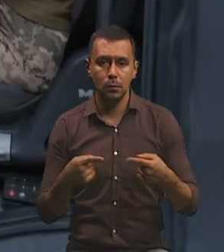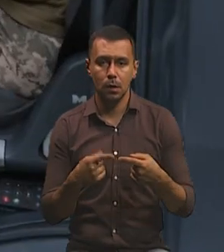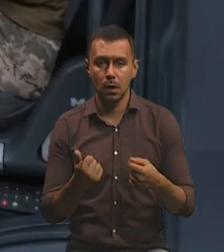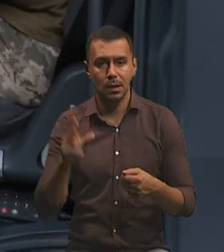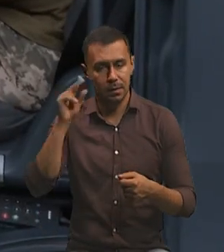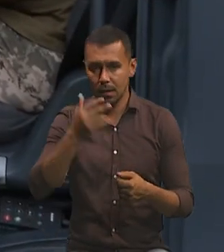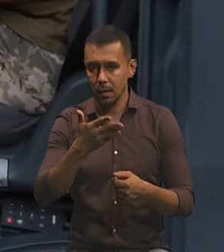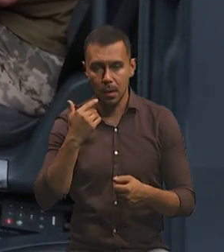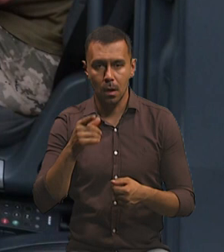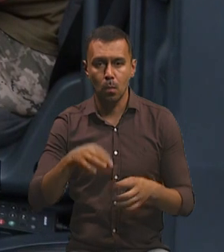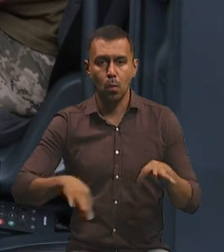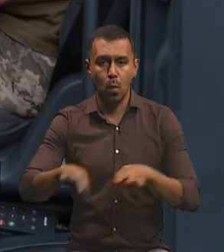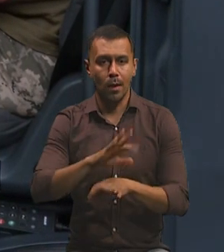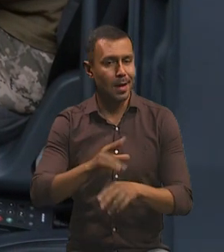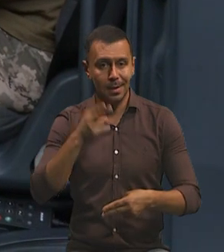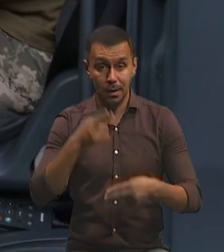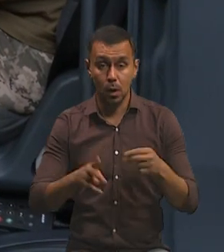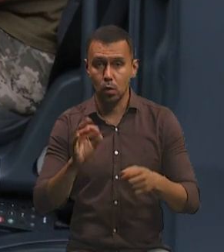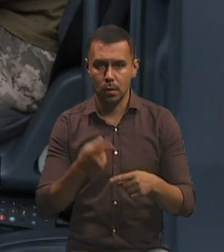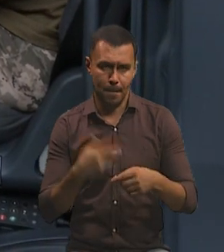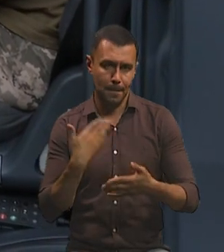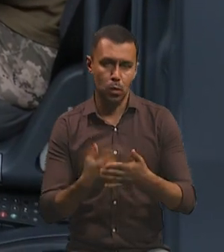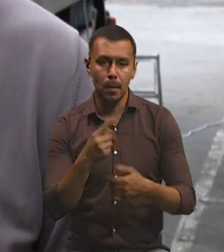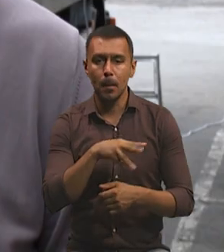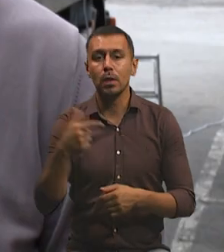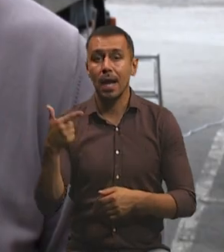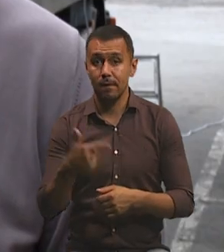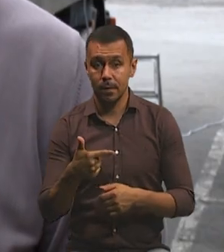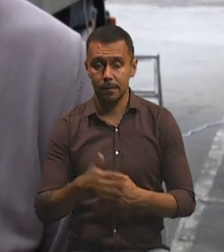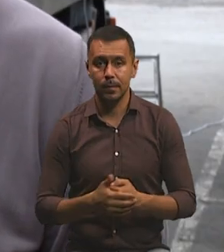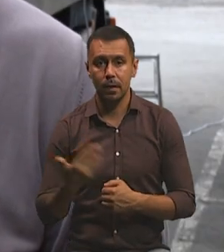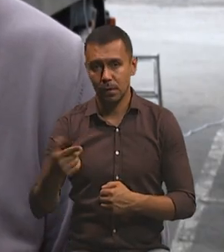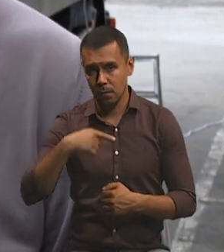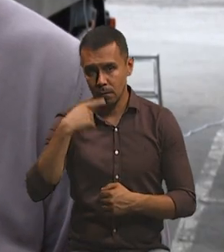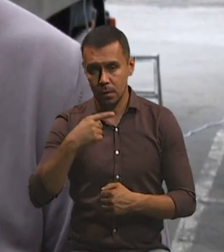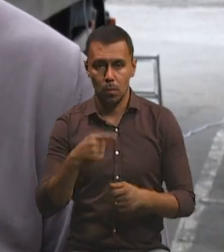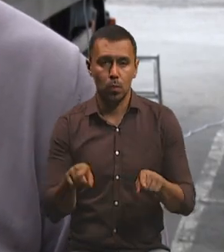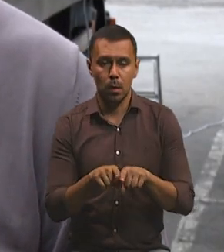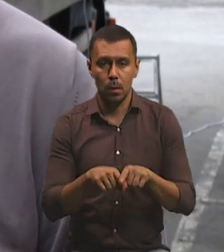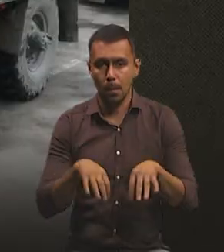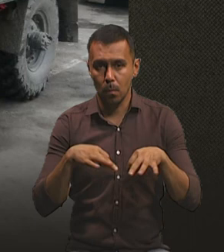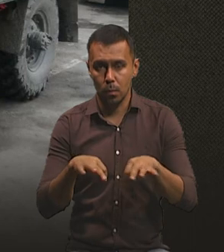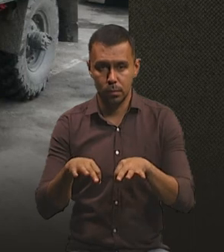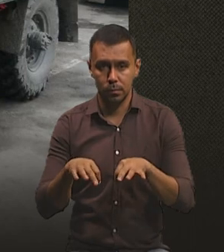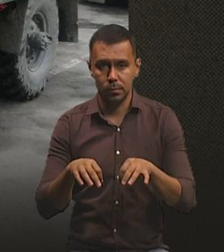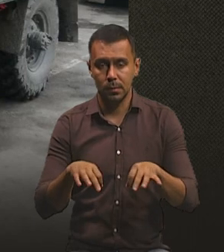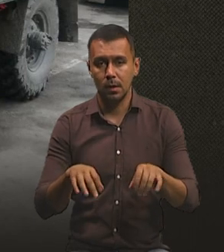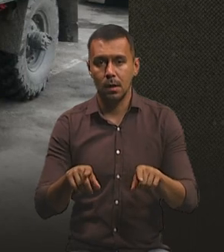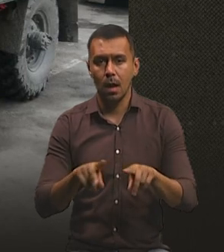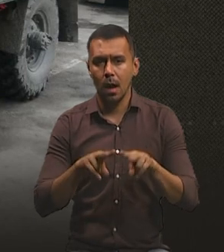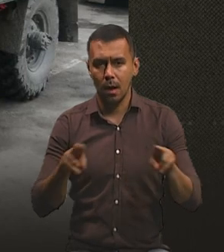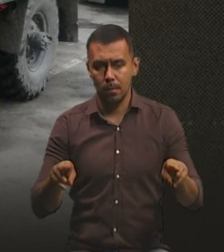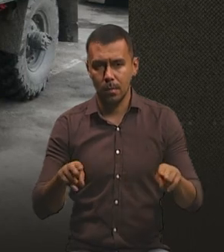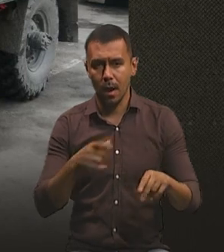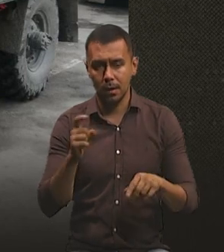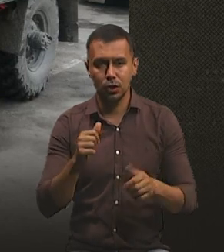цифри немає, ще проєкт не закінчений, але це близько мільйона гривень. За словами Сергія Вавренчука, подібний мобільний комплекс на базі автомобіля